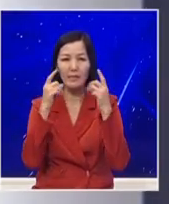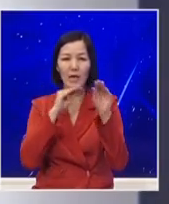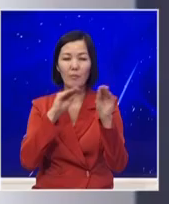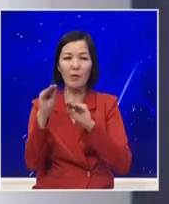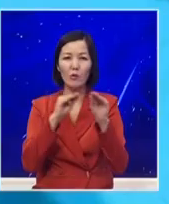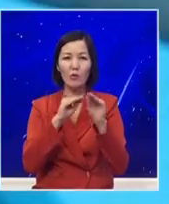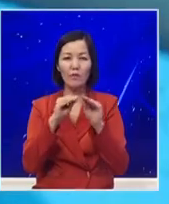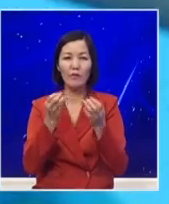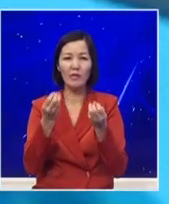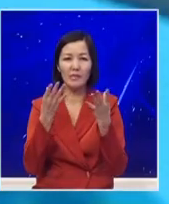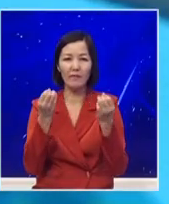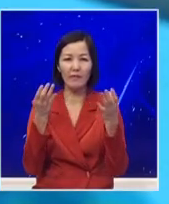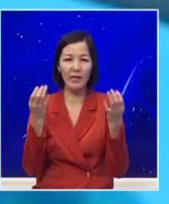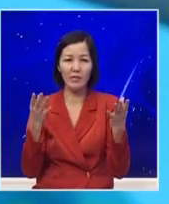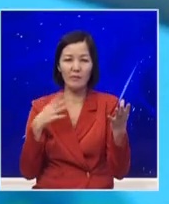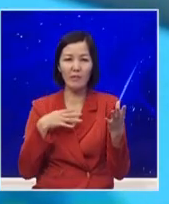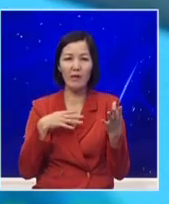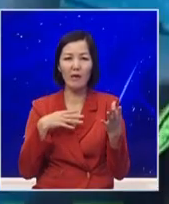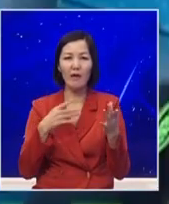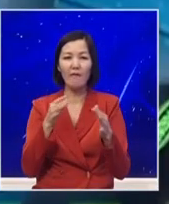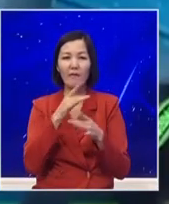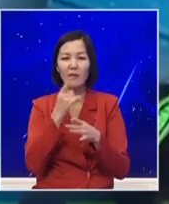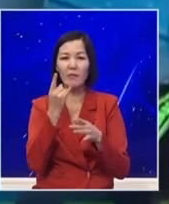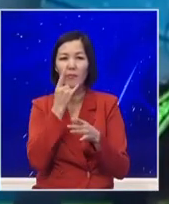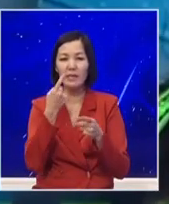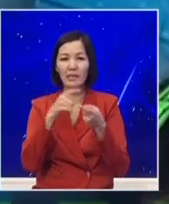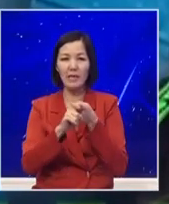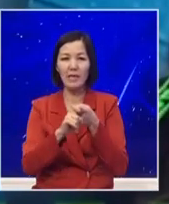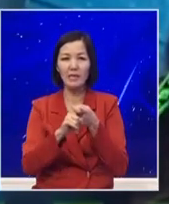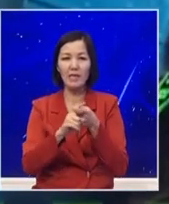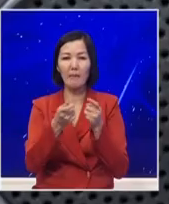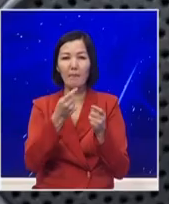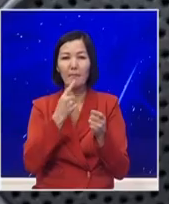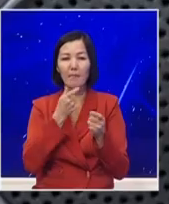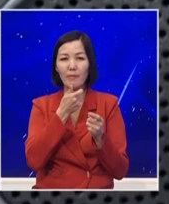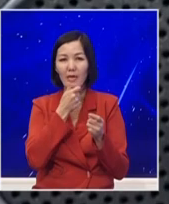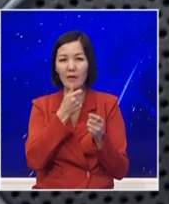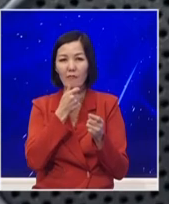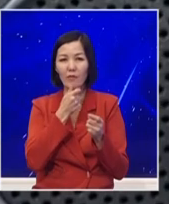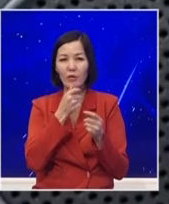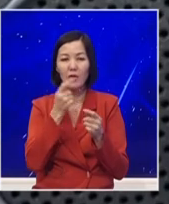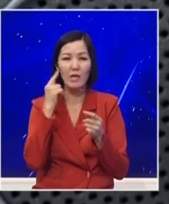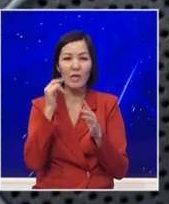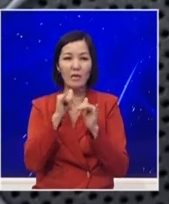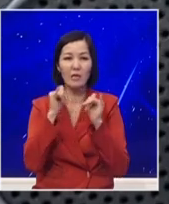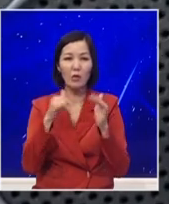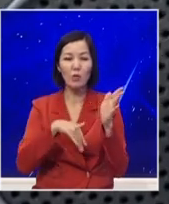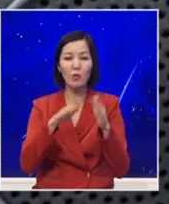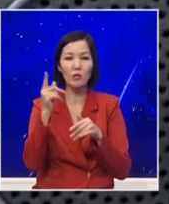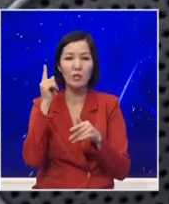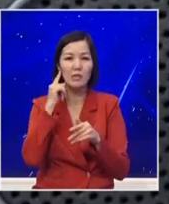ультрафиолетовыми лампами, лучи срабатывают во время подзарядки. А микрофоны и динамики помогают лучше слышать